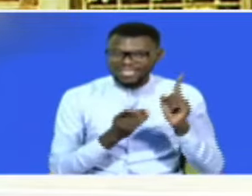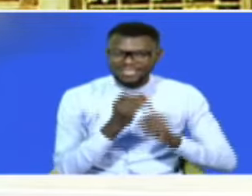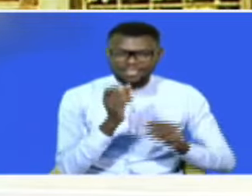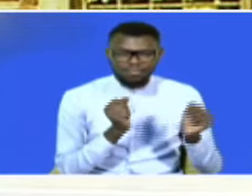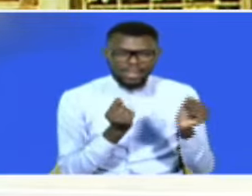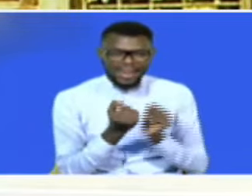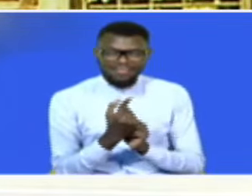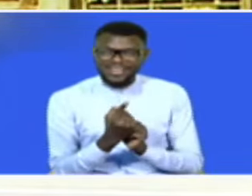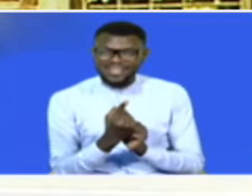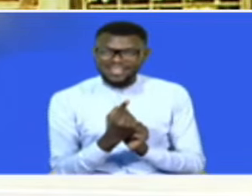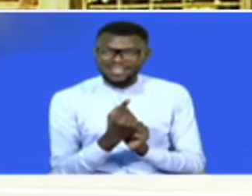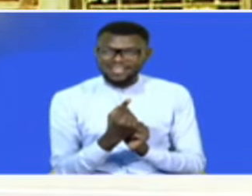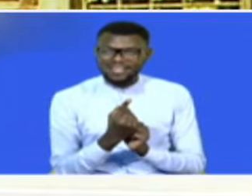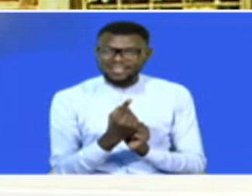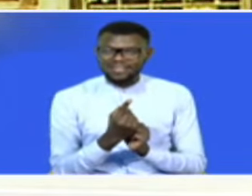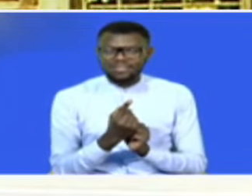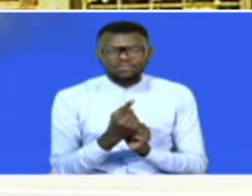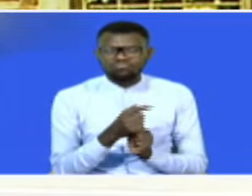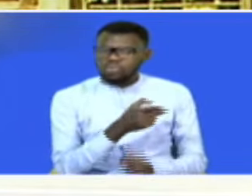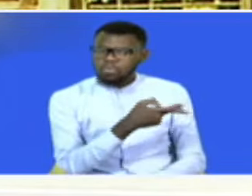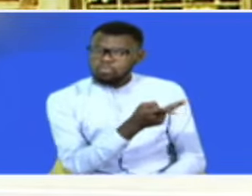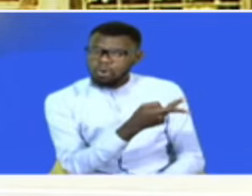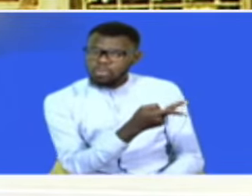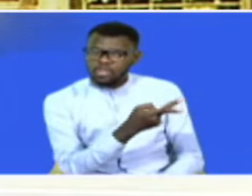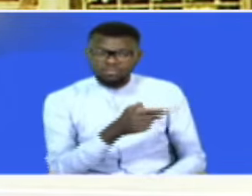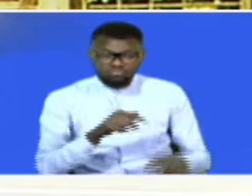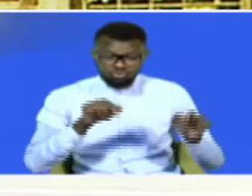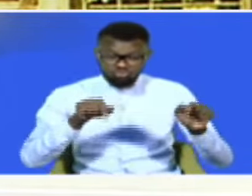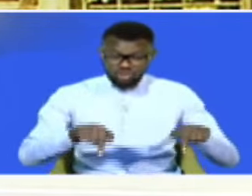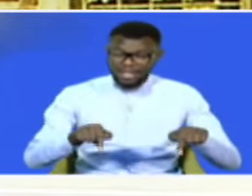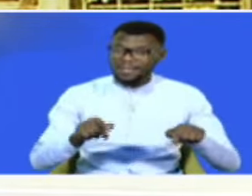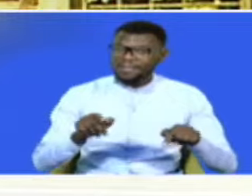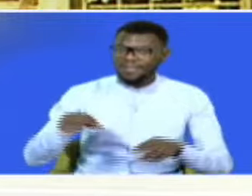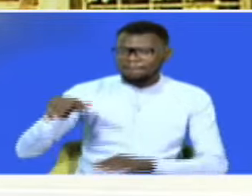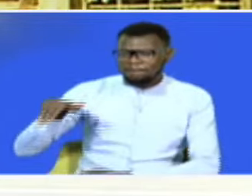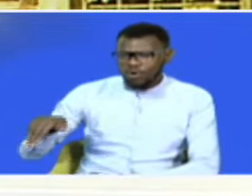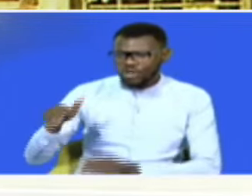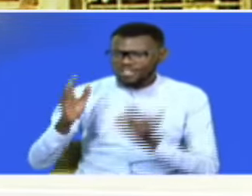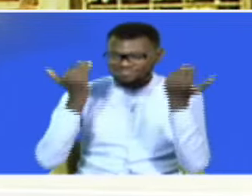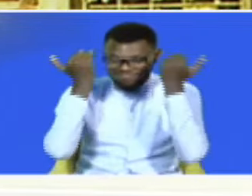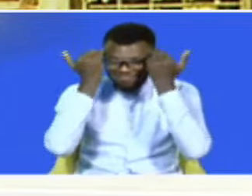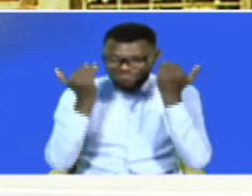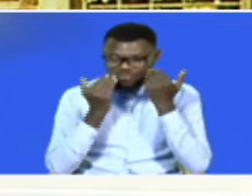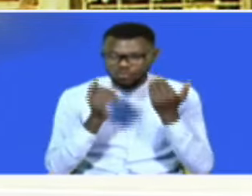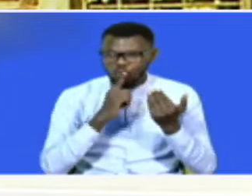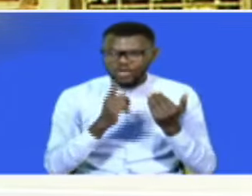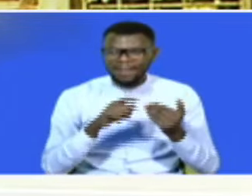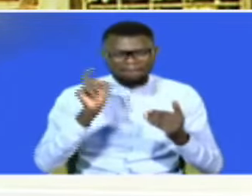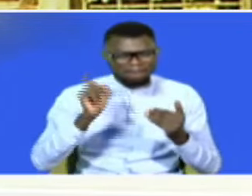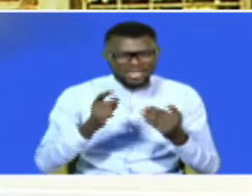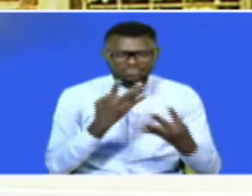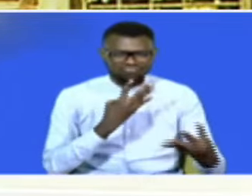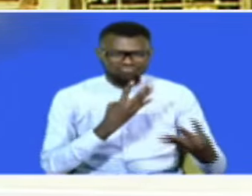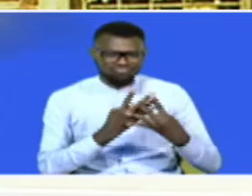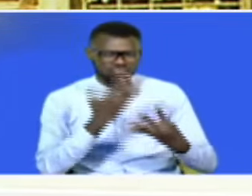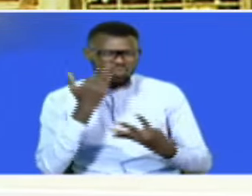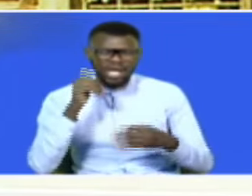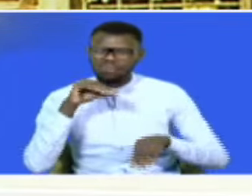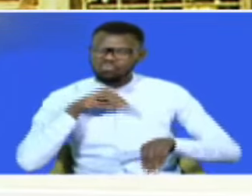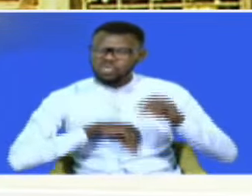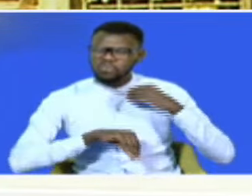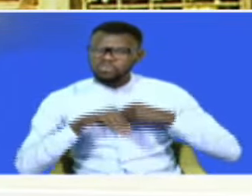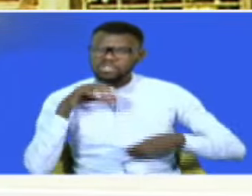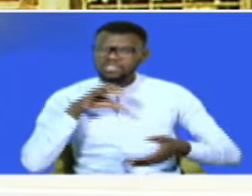11 baadaye wiki hii. Wawili hawa awali mapema leo asubuhi waliagizwa kukamatwa kutokana na kashfa ya shilingi